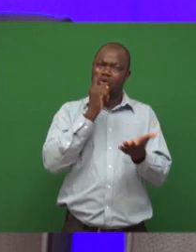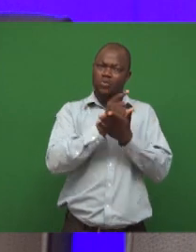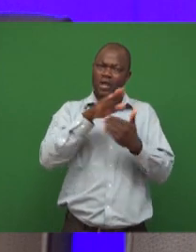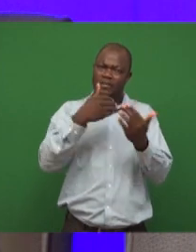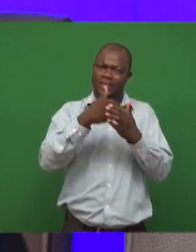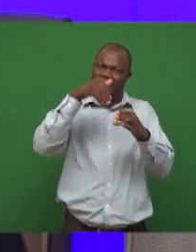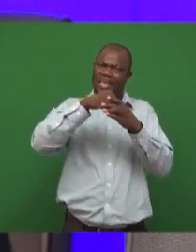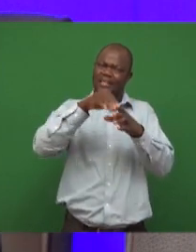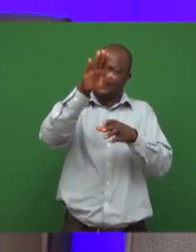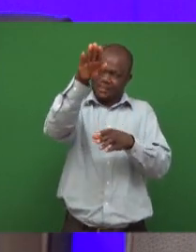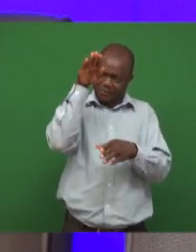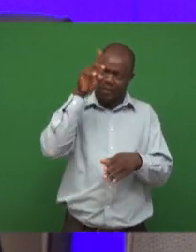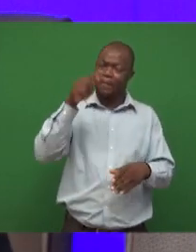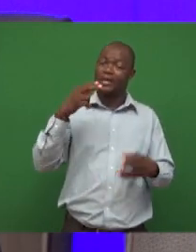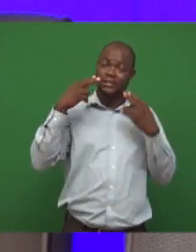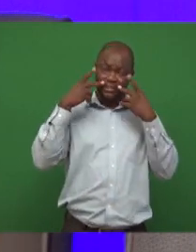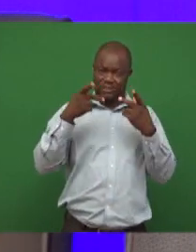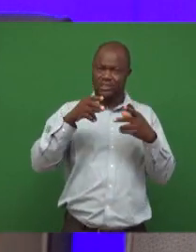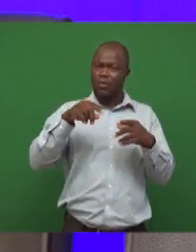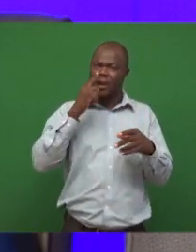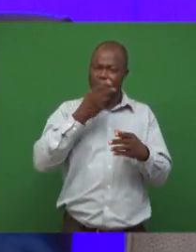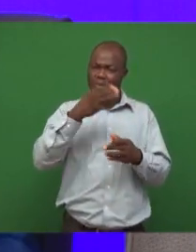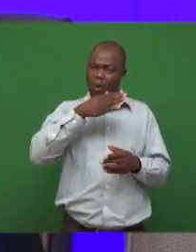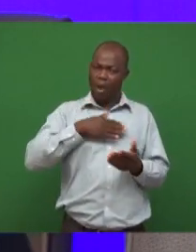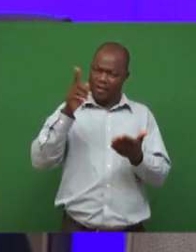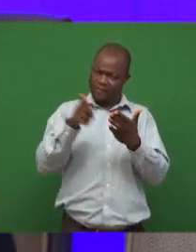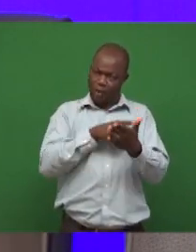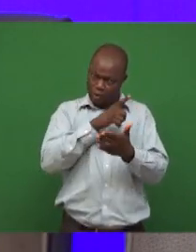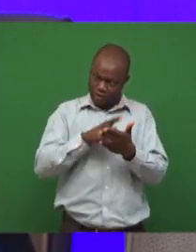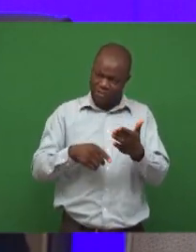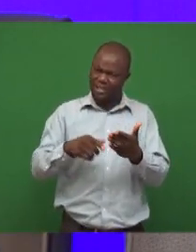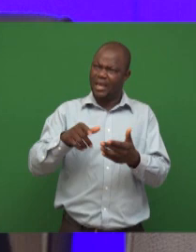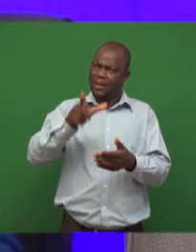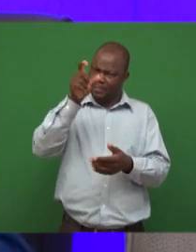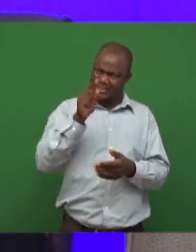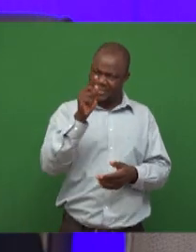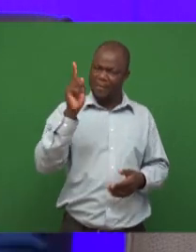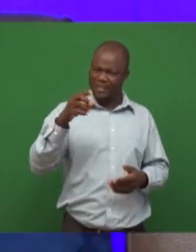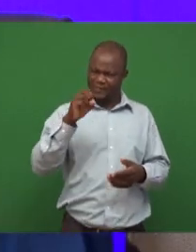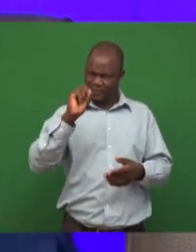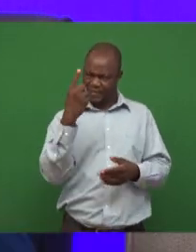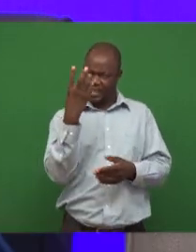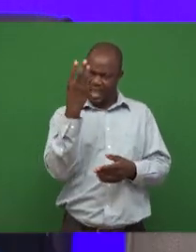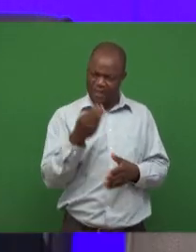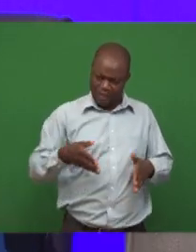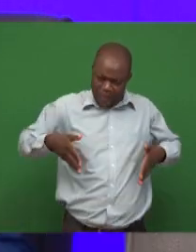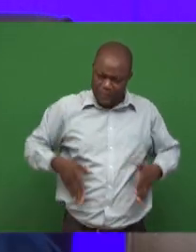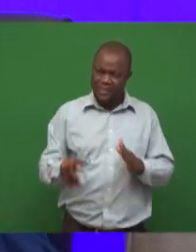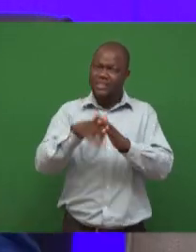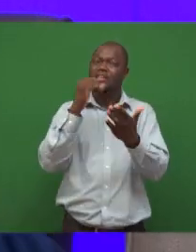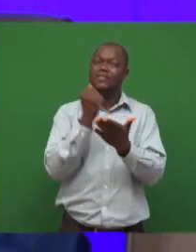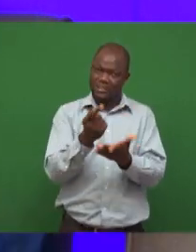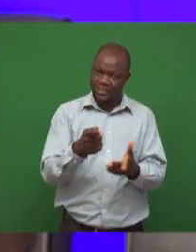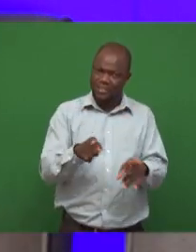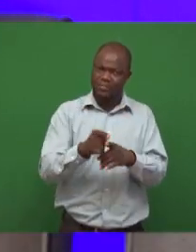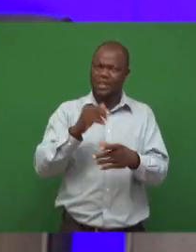wese wemunyika anofanira kunge achiverengwawo kana kuchinzi kuda kuvhotwa munhu anokwanisa kuvhota anofanira kutanga ane birth ozowana chitupa handiti atena